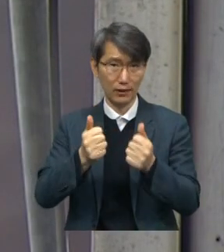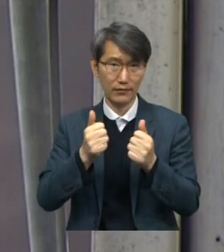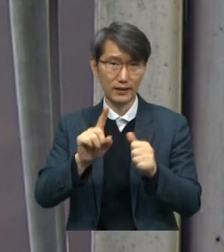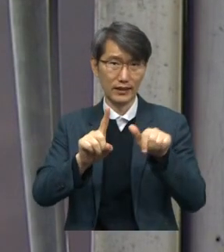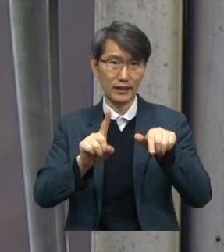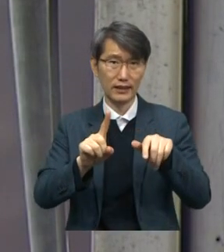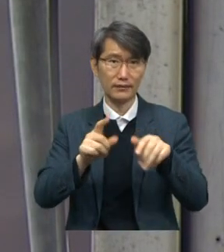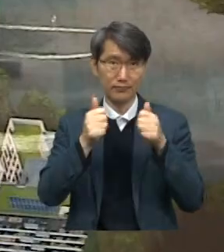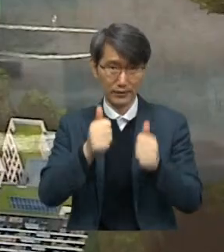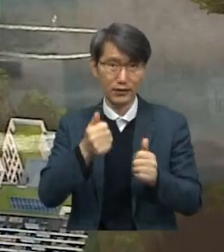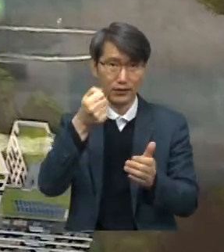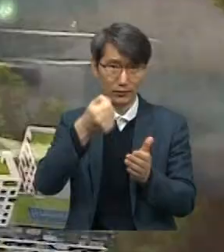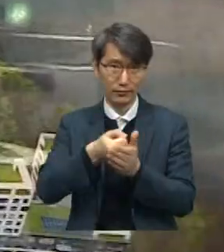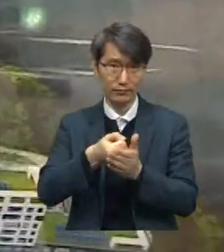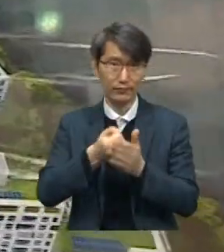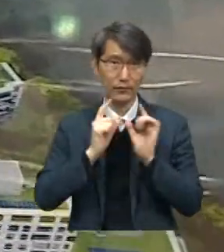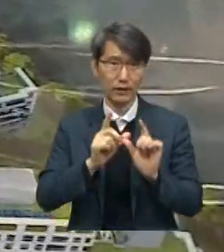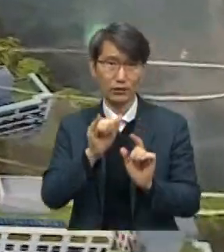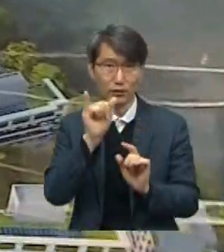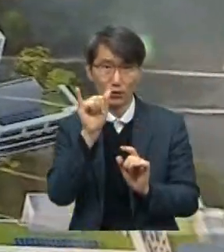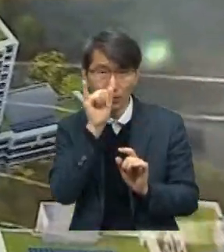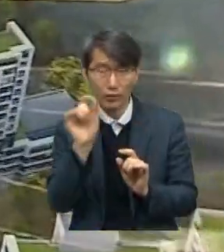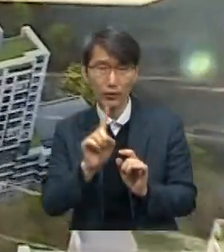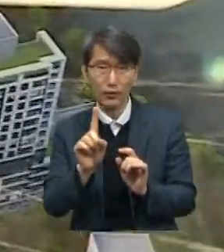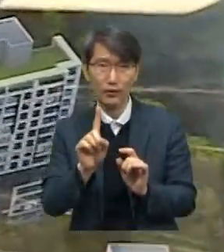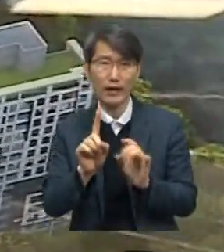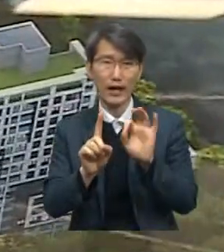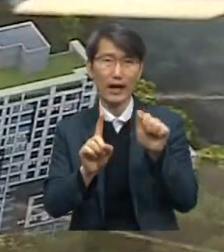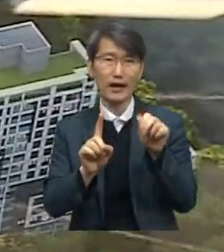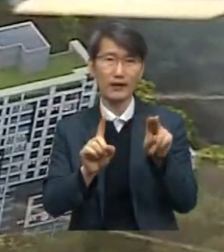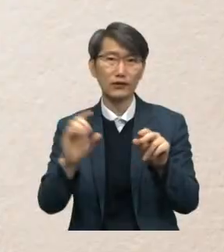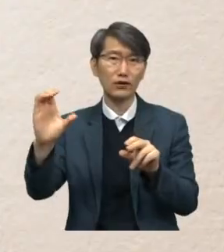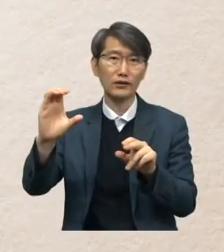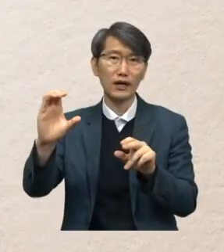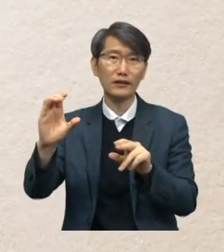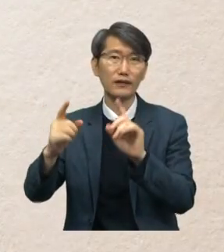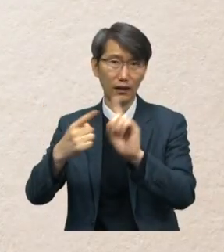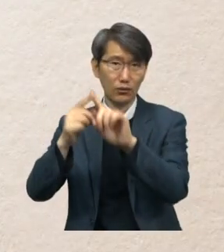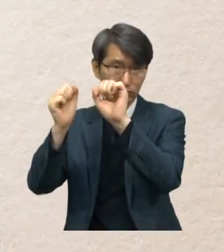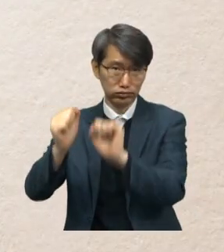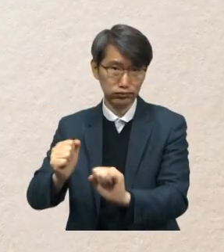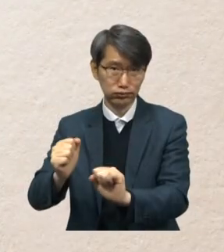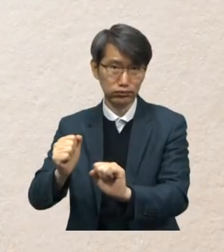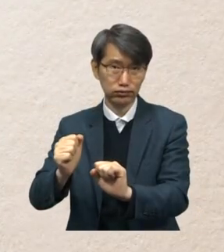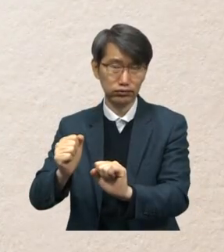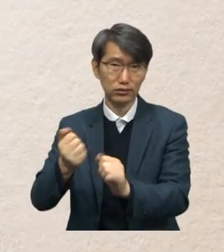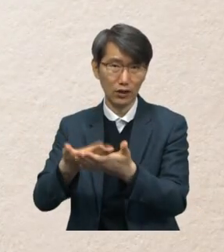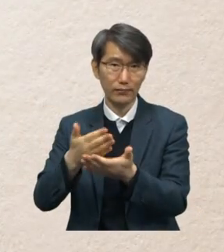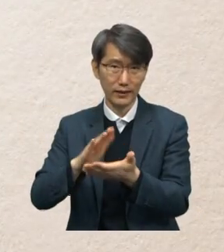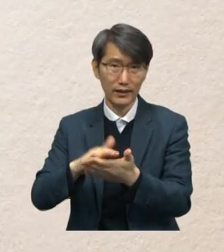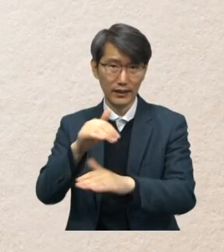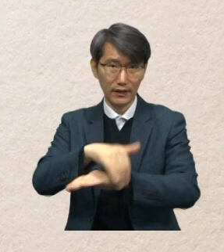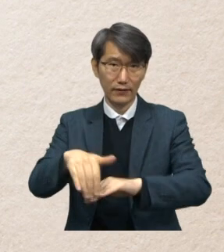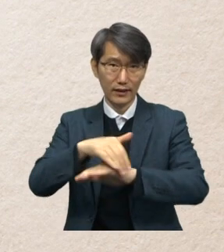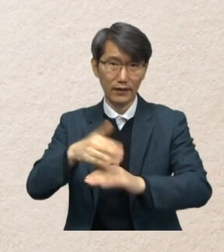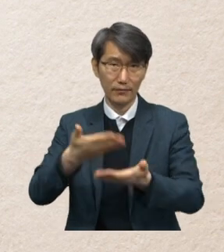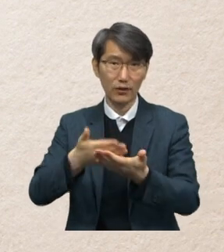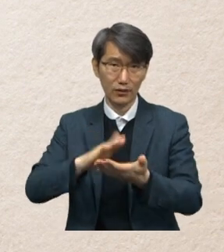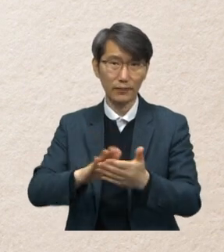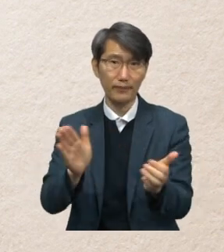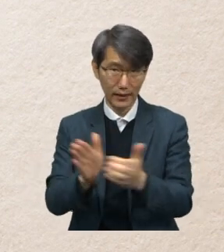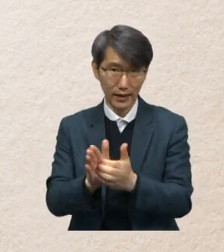일심 판결이 나왔습니다 재판부는 아현동 성당을 존치하는 것으로 재정비 촉진 계획이